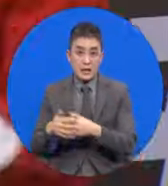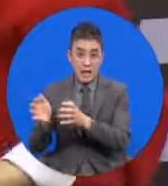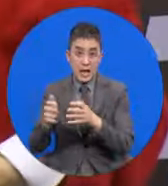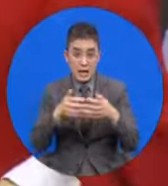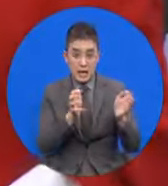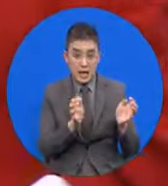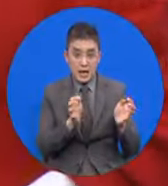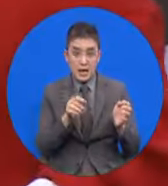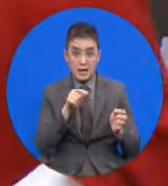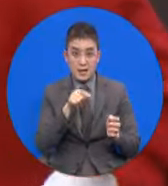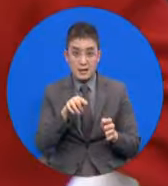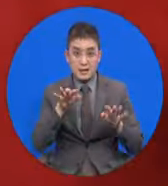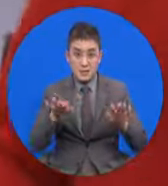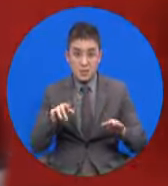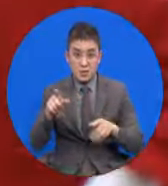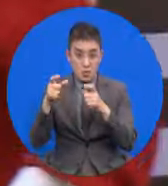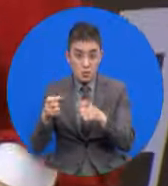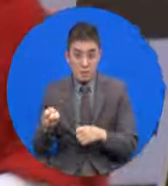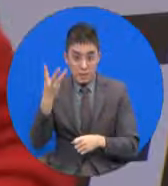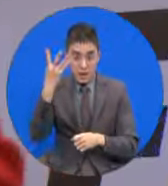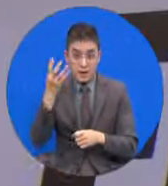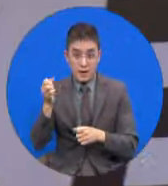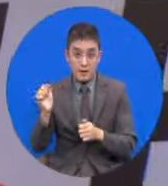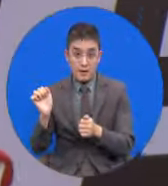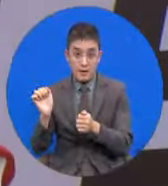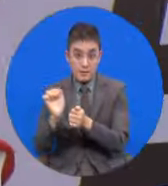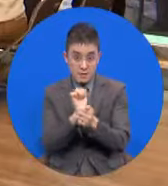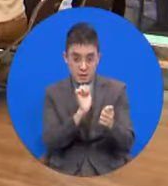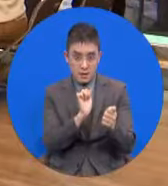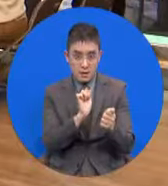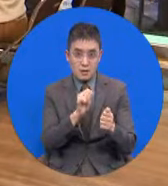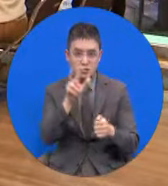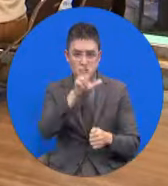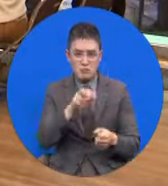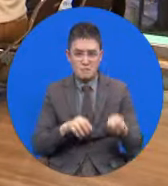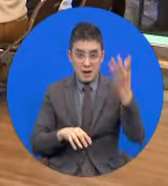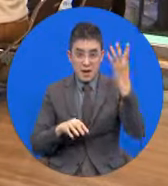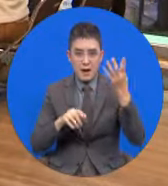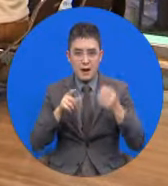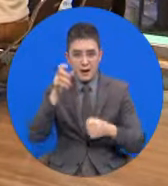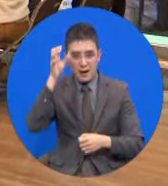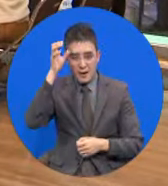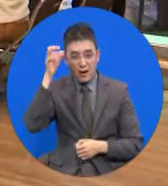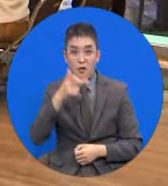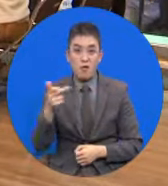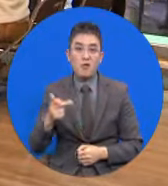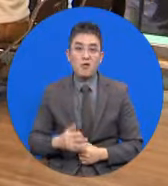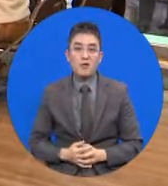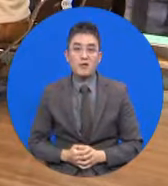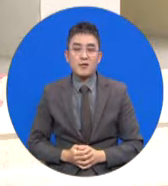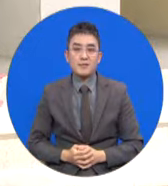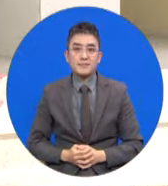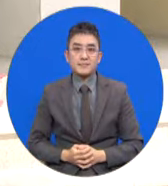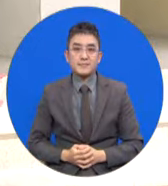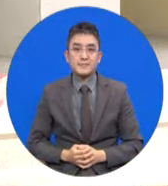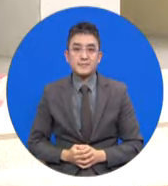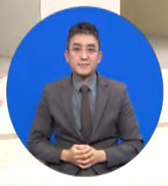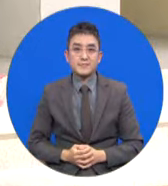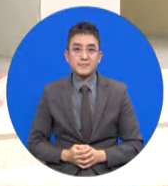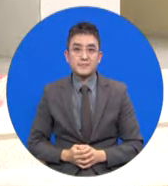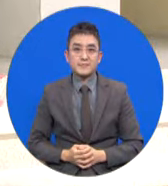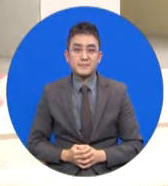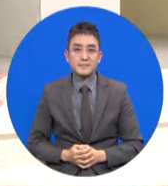총선 성적표를 가늠할 수 있다는 점에서 유권자들의 표심이 어디로 향할지 관심이 쏠립니다. 지금까지